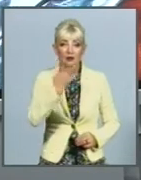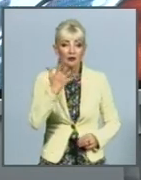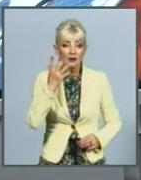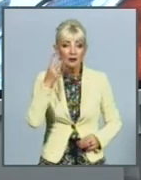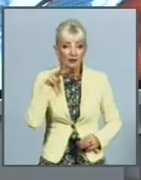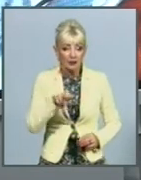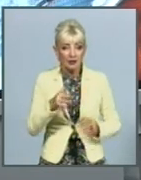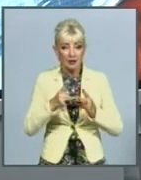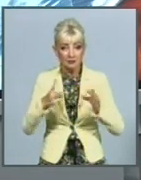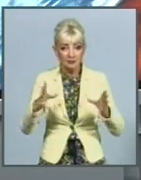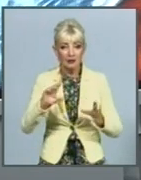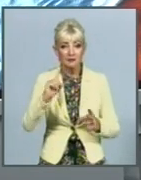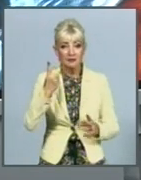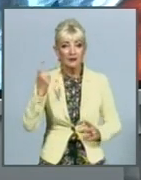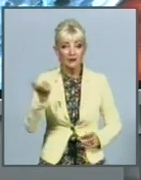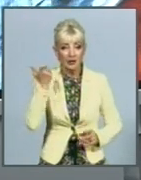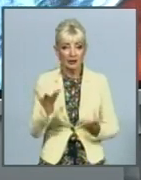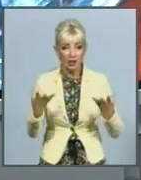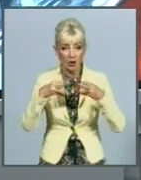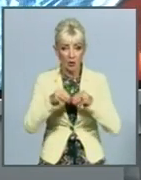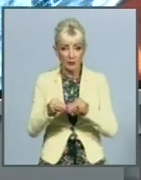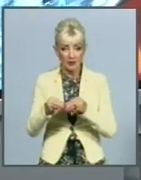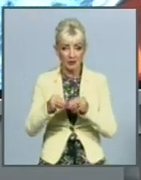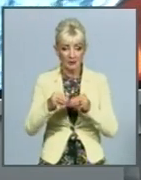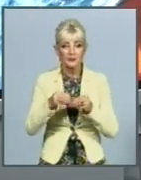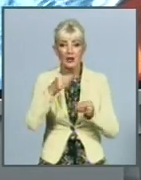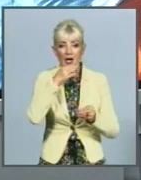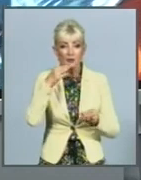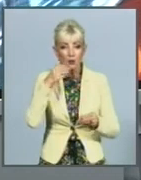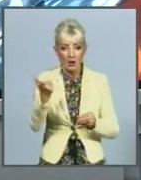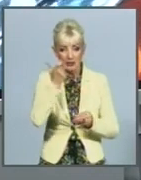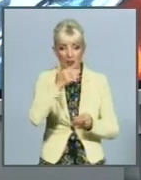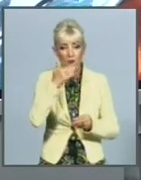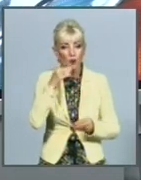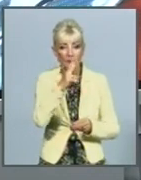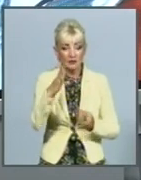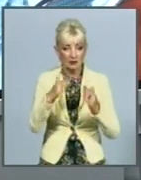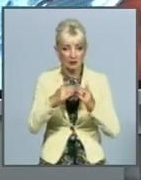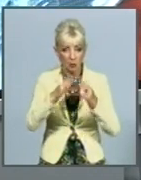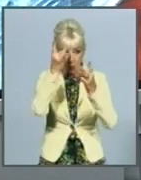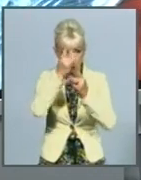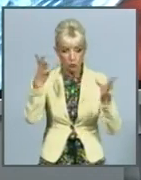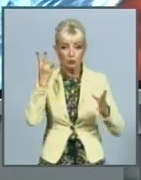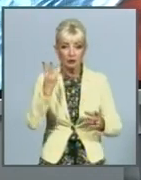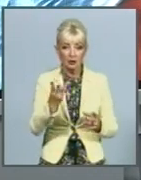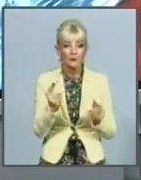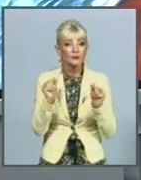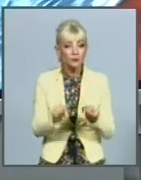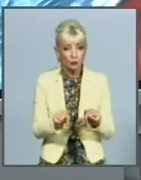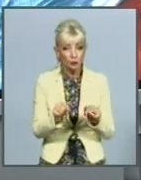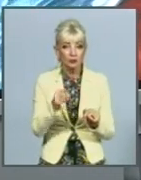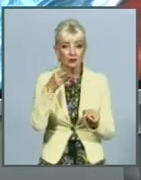25-річчя відсвяткувало вперше у Харкові об'єднання співвласників багатоквартирних будинків. Вулиця Культури 3, саме тут, на